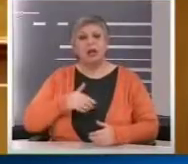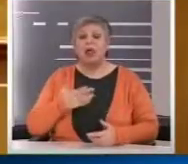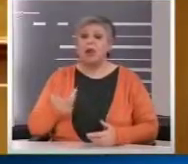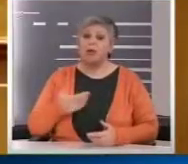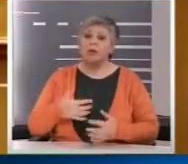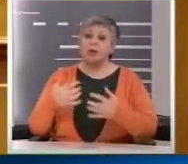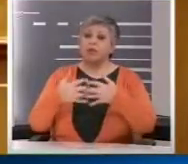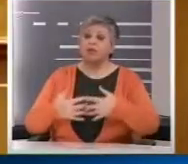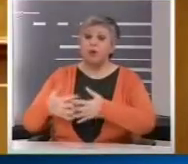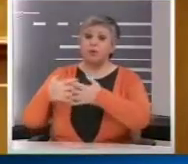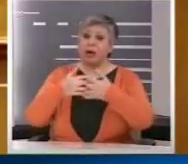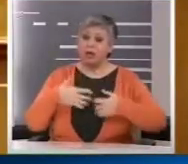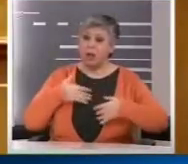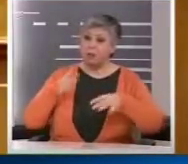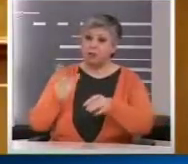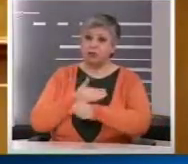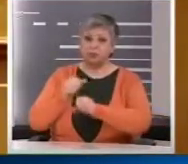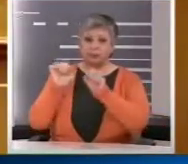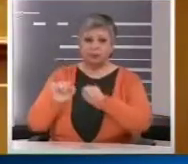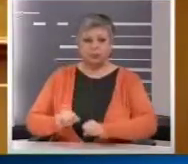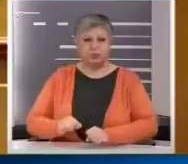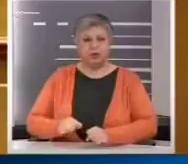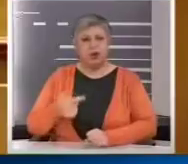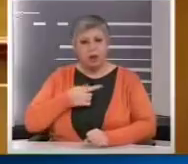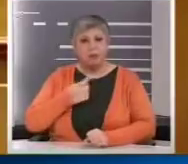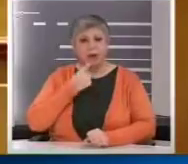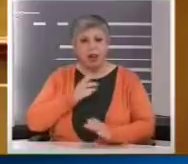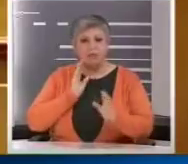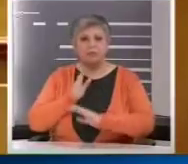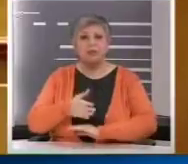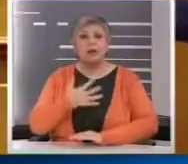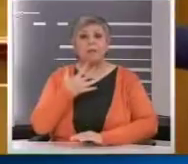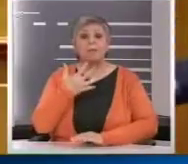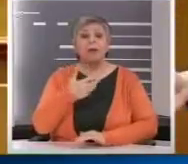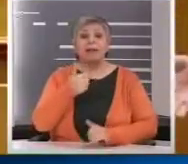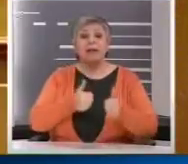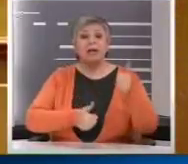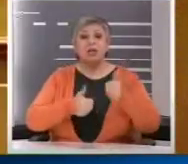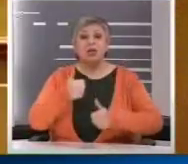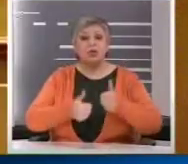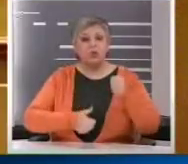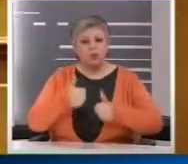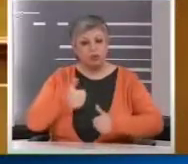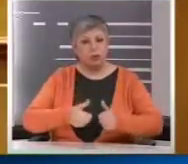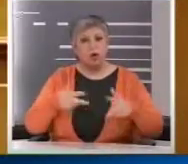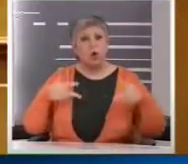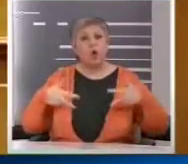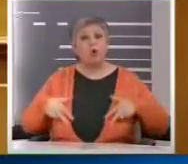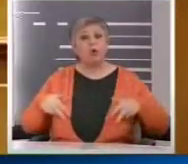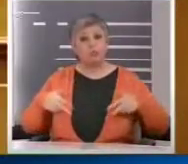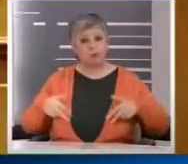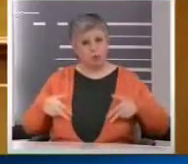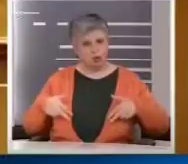φαρμακοβιομηχανία. Μας κατηγορείτε, σας το λέμε συγκεκριμένα. 5 Ιουνίου, λίγες μέρες πριν φύγει, υπογράφει μια απόφαση ο